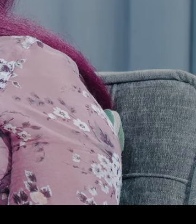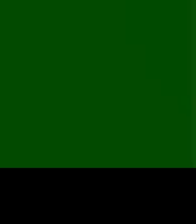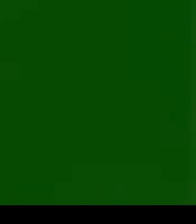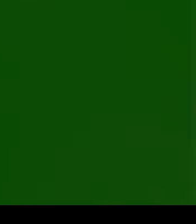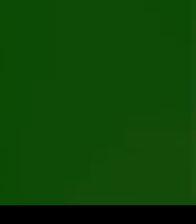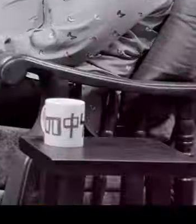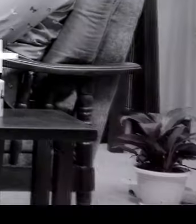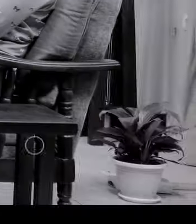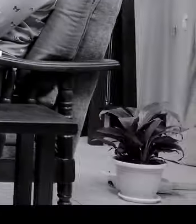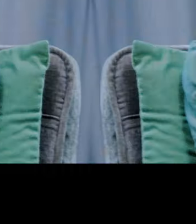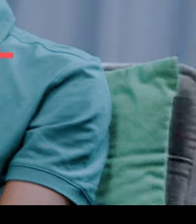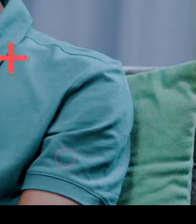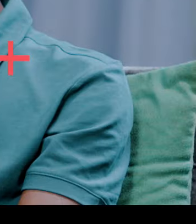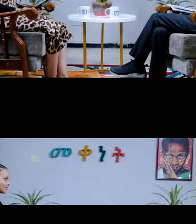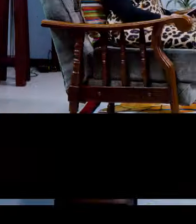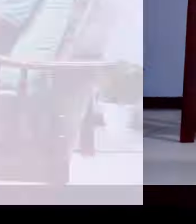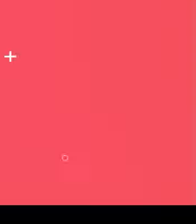ነበረ።